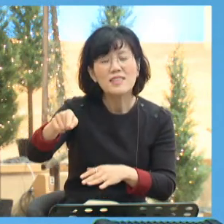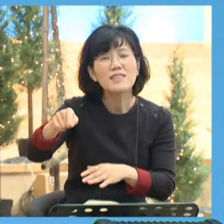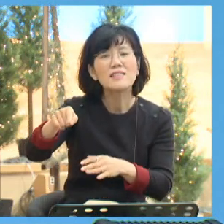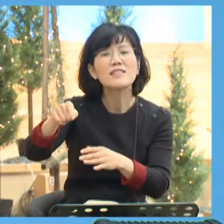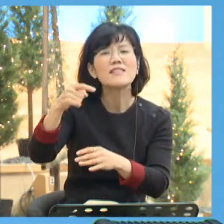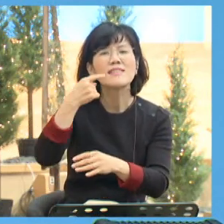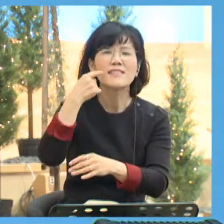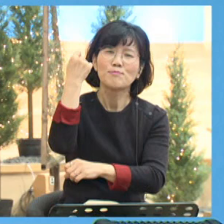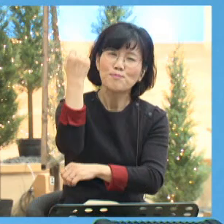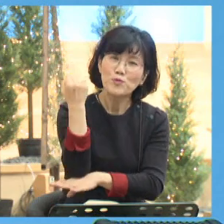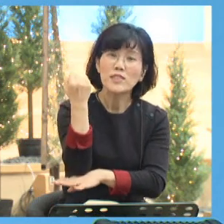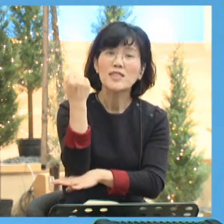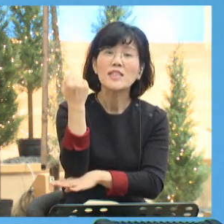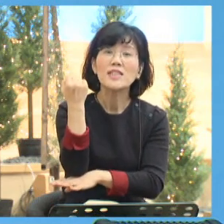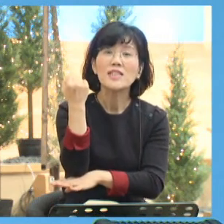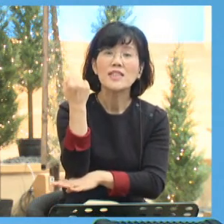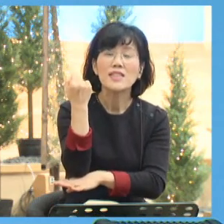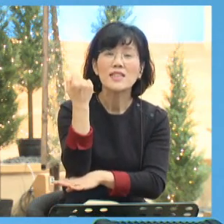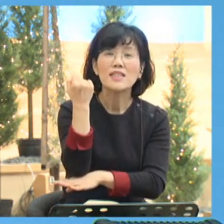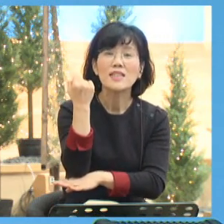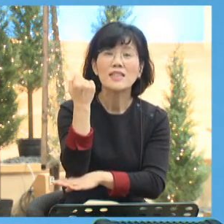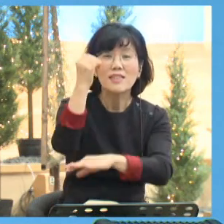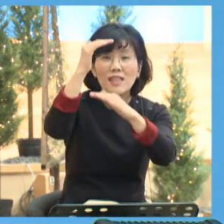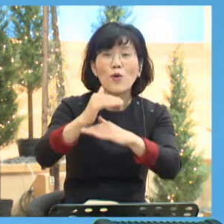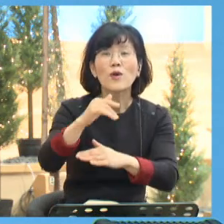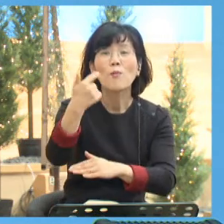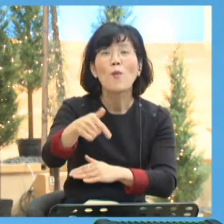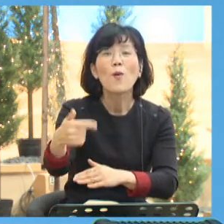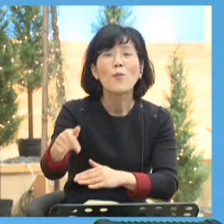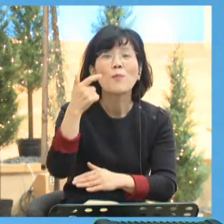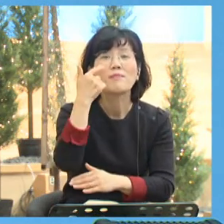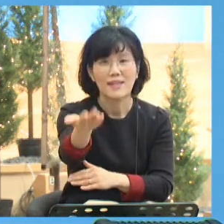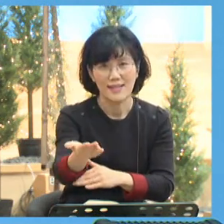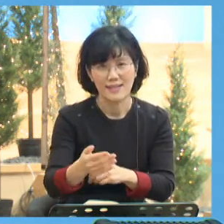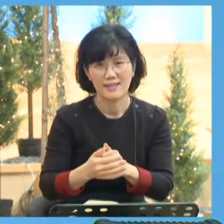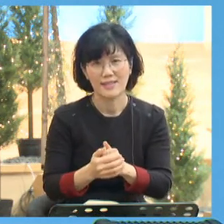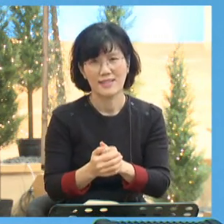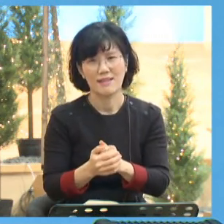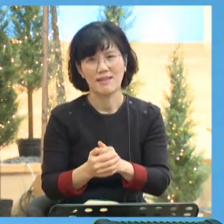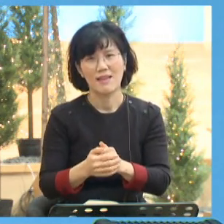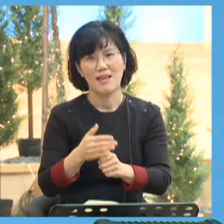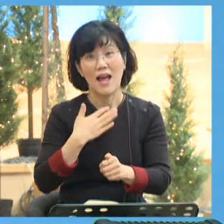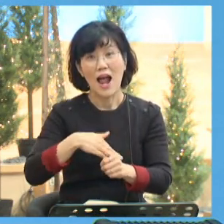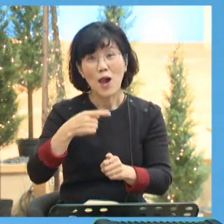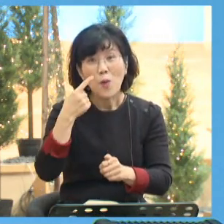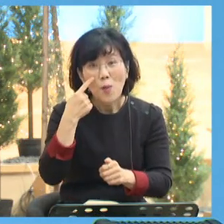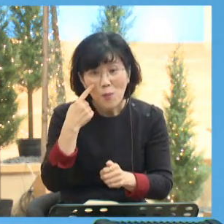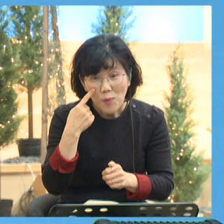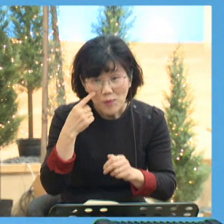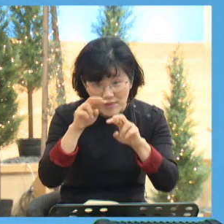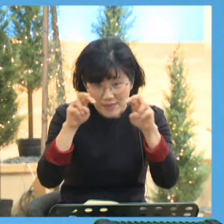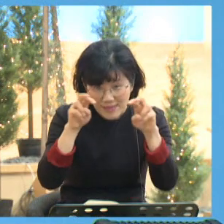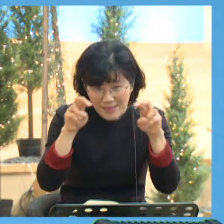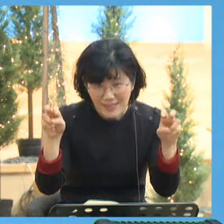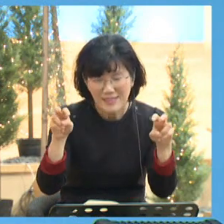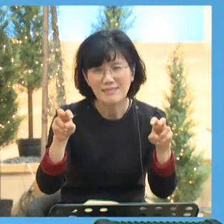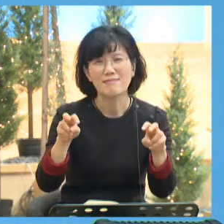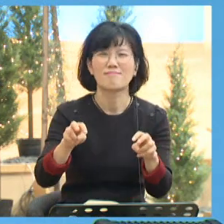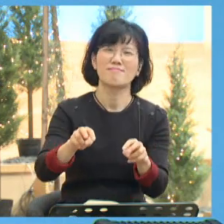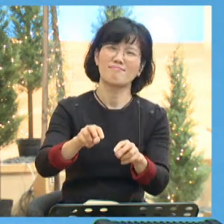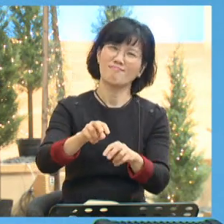쓴 뿌리가 뭐냐 그 실체가 뭐냐 알고보니까 대단한게 아니야